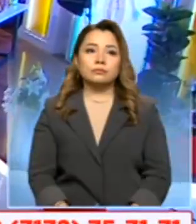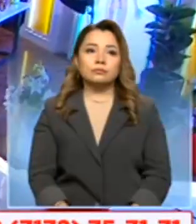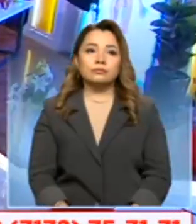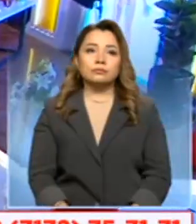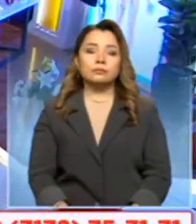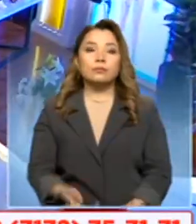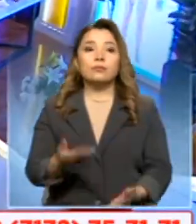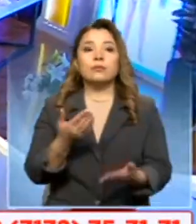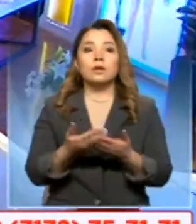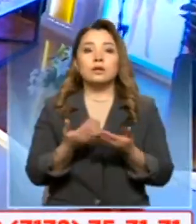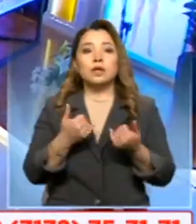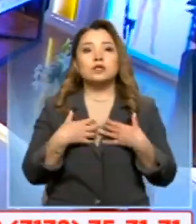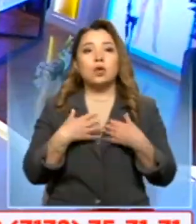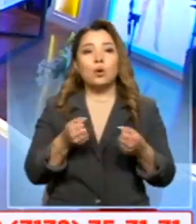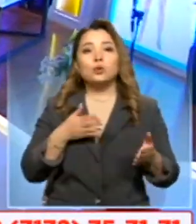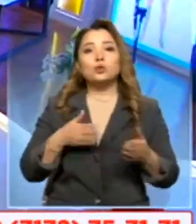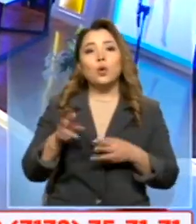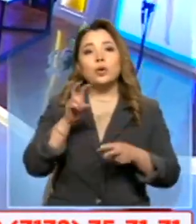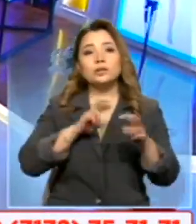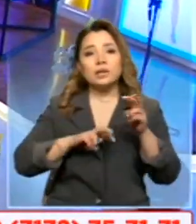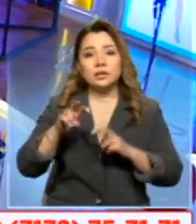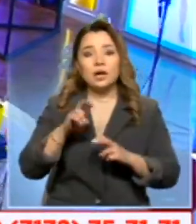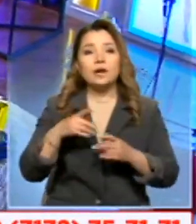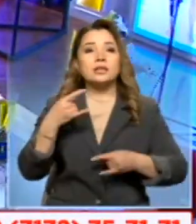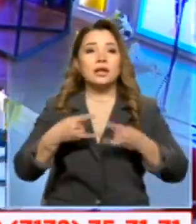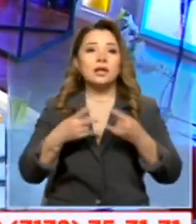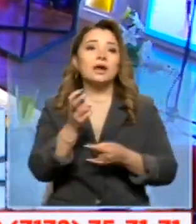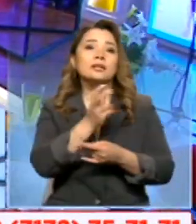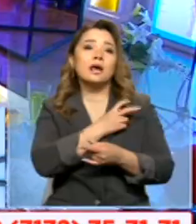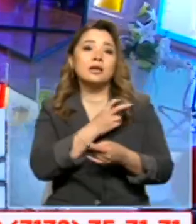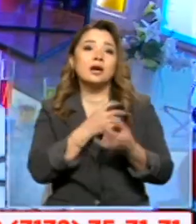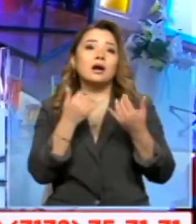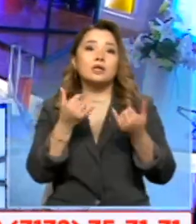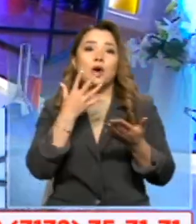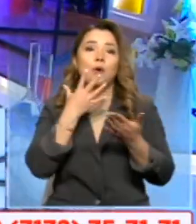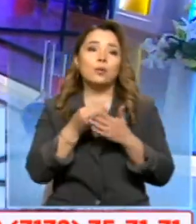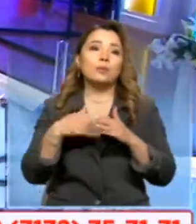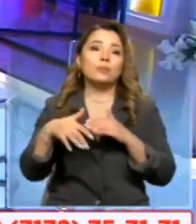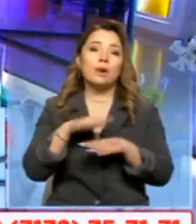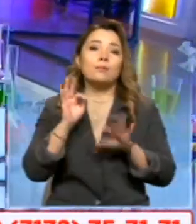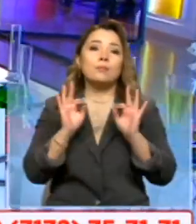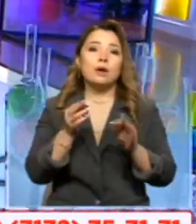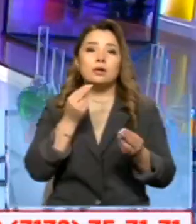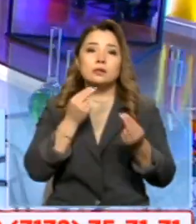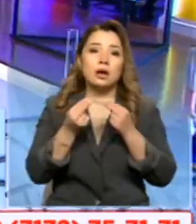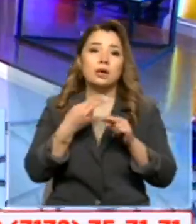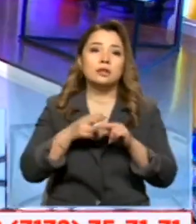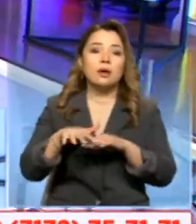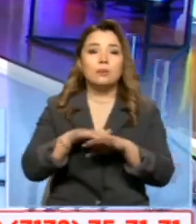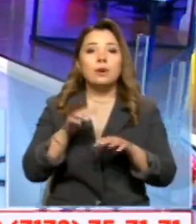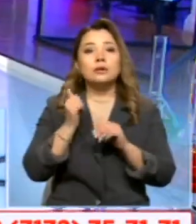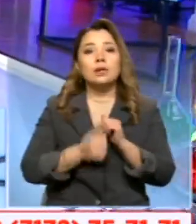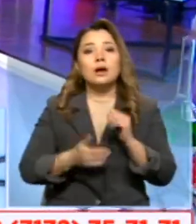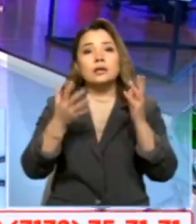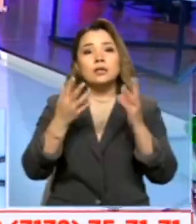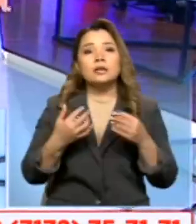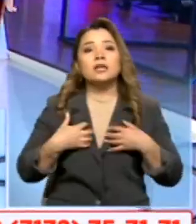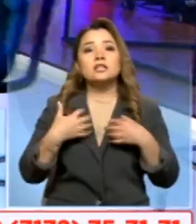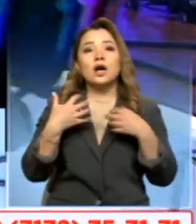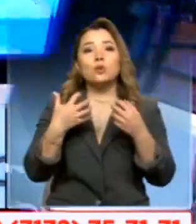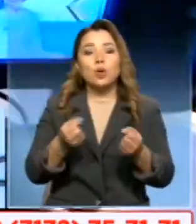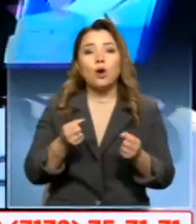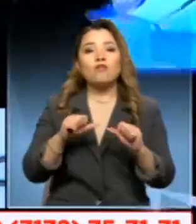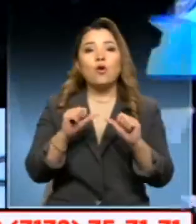Саулыққа жол іздейтін теледәрігер тікелей эфирде барлық аурудың алдын алу бұл біздің дұрыс тамақтануымыз, күнделікті